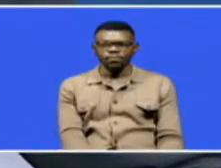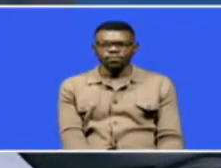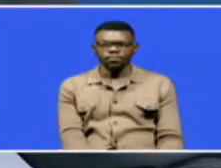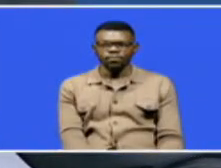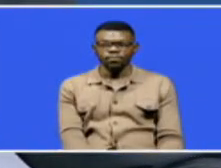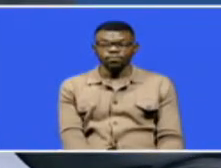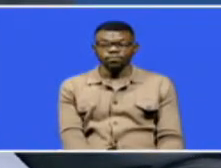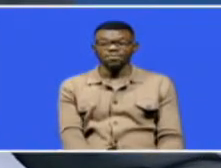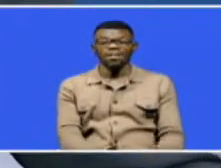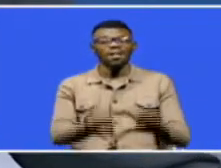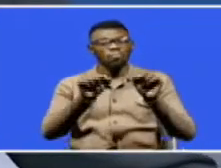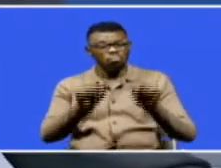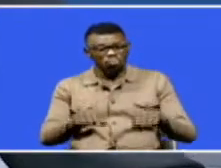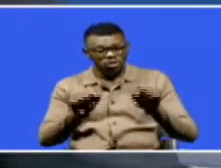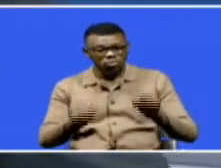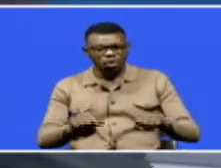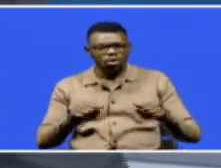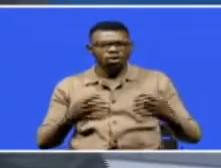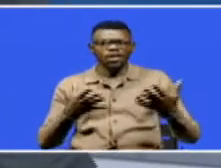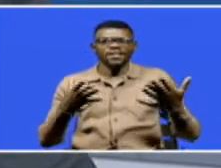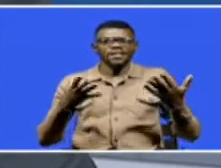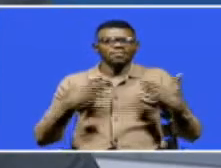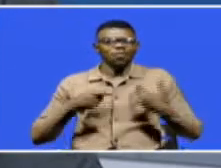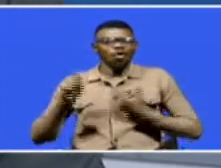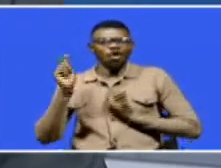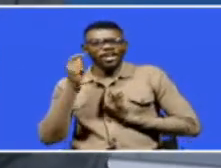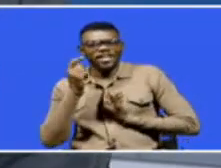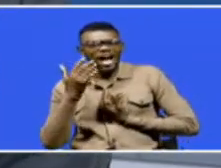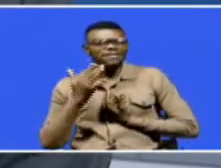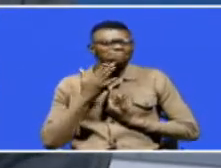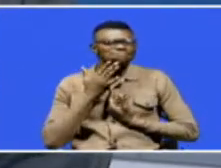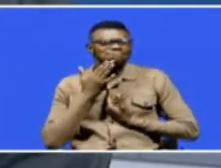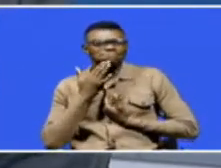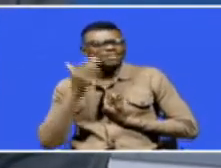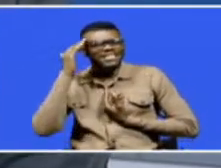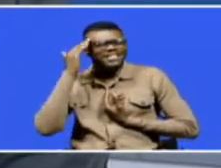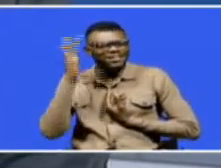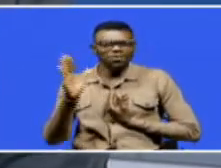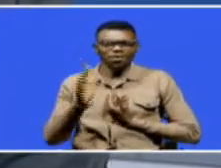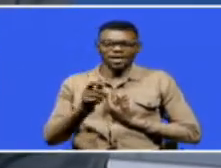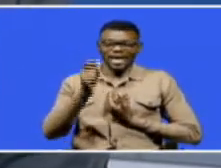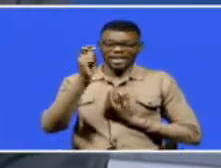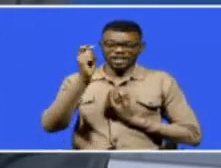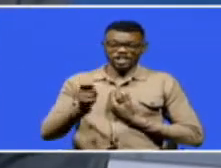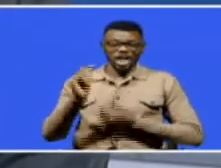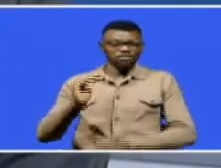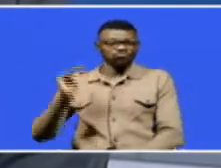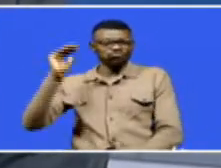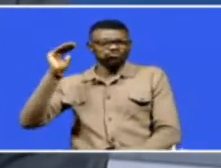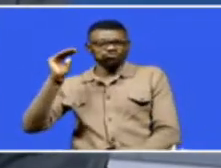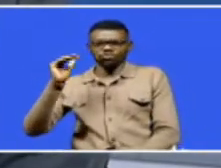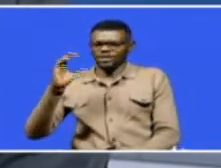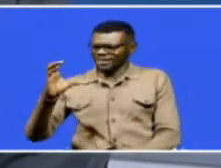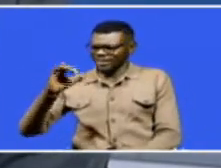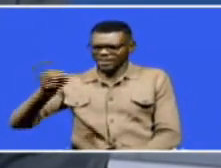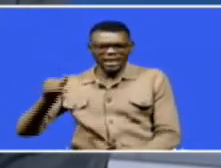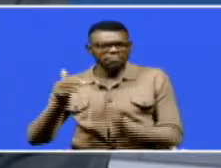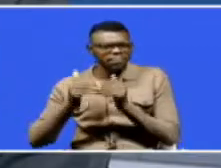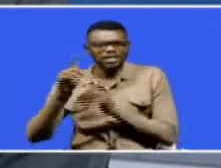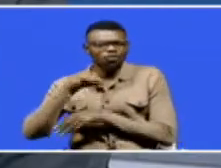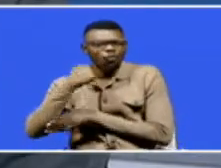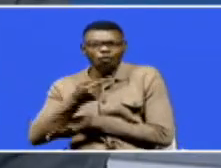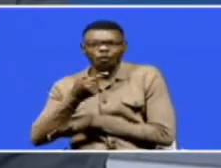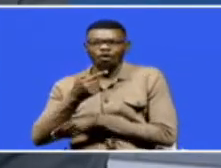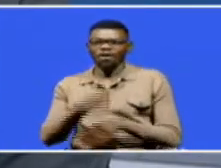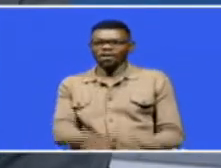Huenda ikawachukua Wakenya muda zaidi kumjua mrithi wa jaji mkuu aliyestaafu David Maraga baada ya mahakama kuu kusitisha uteuzi wa jaji